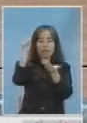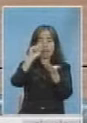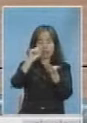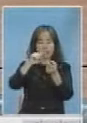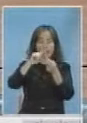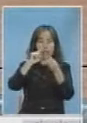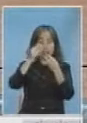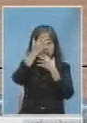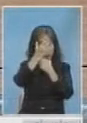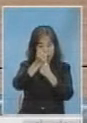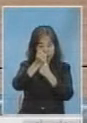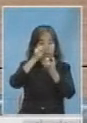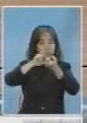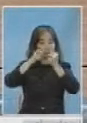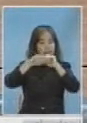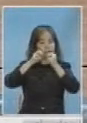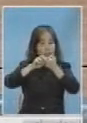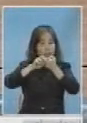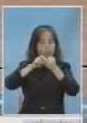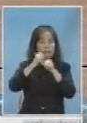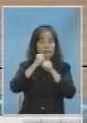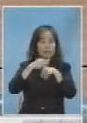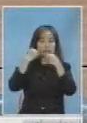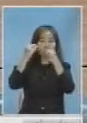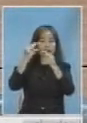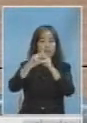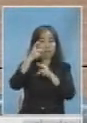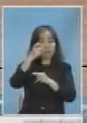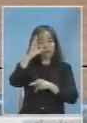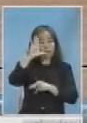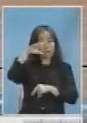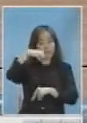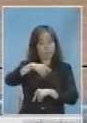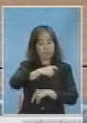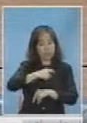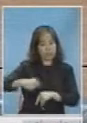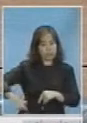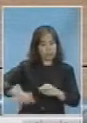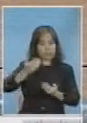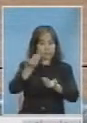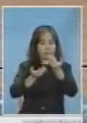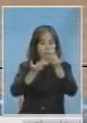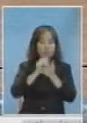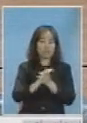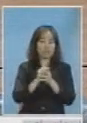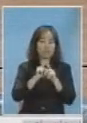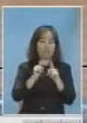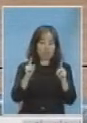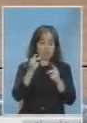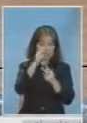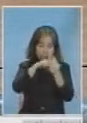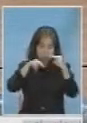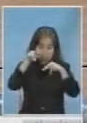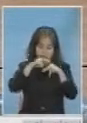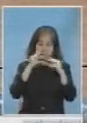จกับปัญหาการบ่อนทำลายสถาบันพระมหากษัตริย์หรือไม่ก็ไม่พบว่าคณะกรรมการ